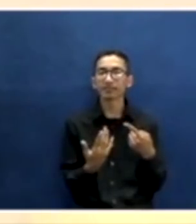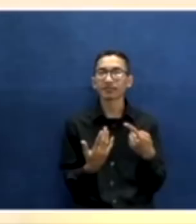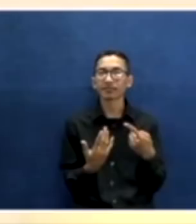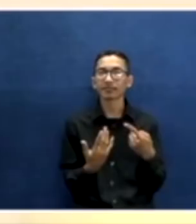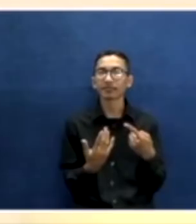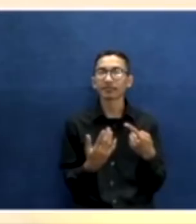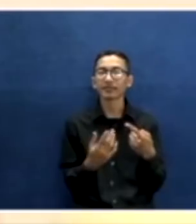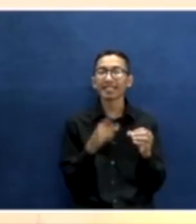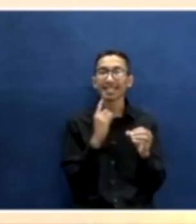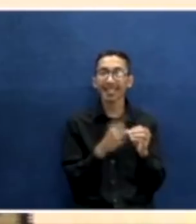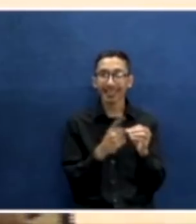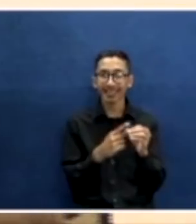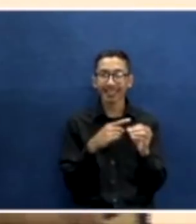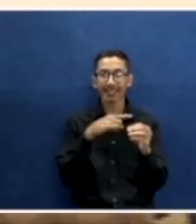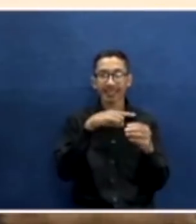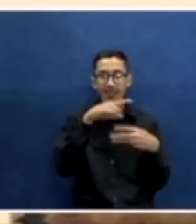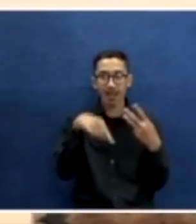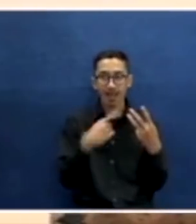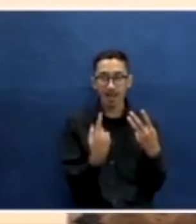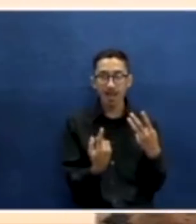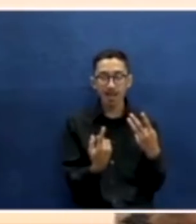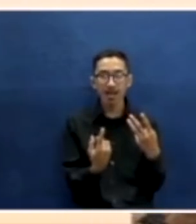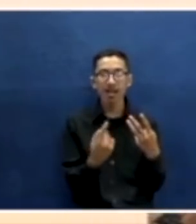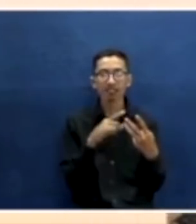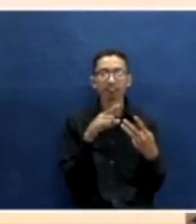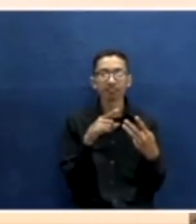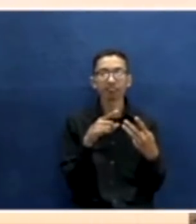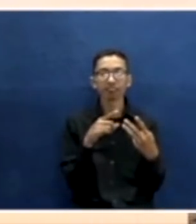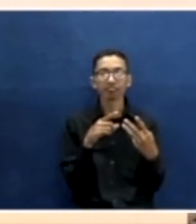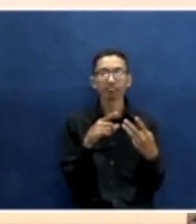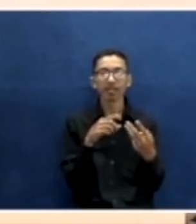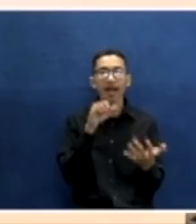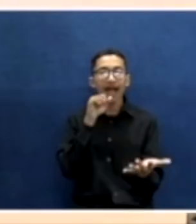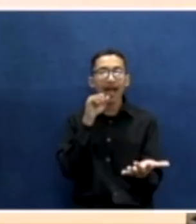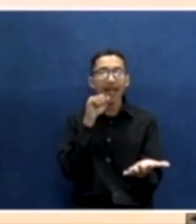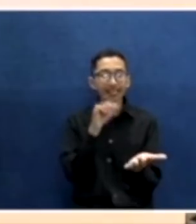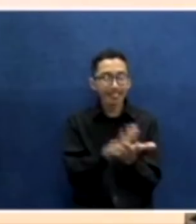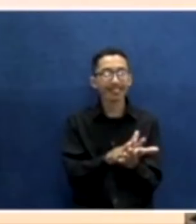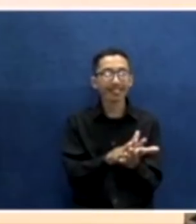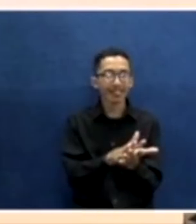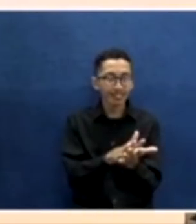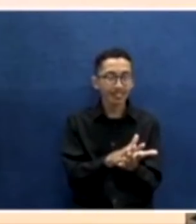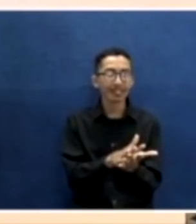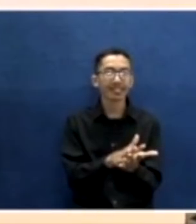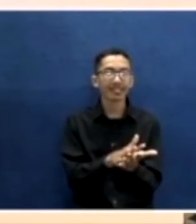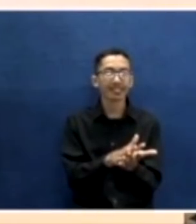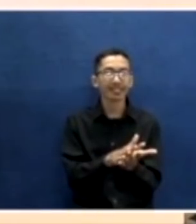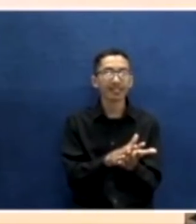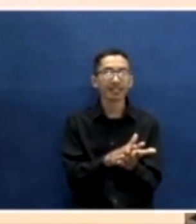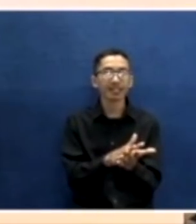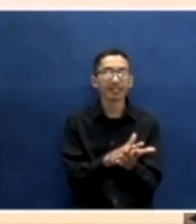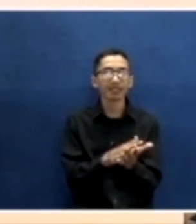Hai inti hadits dari Nabi Shallallahu Alaihi Wasallam itu kata para ulama hadits yang paling pokok dimana semua di situ